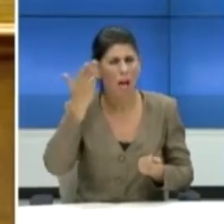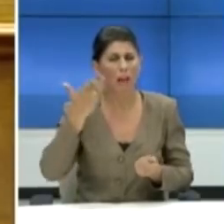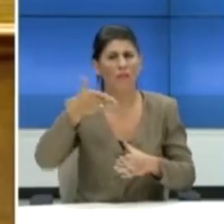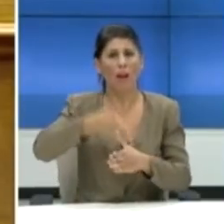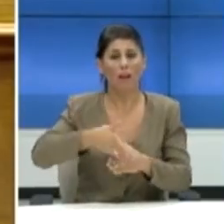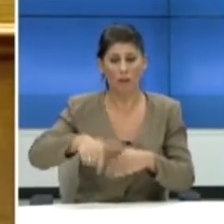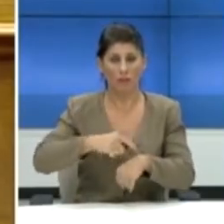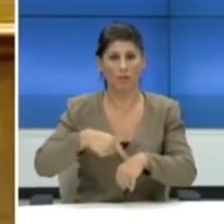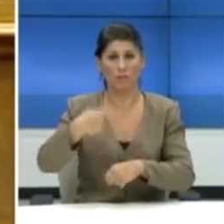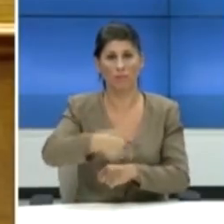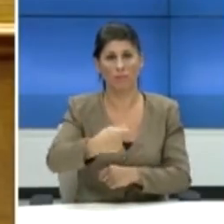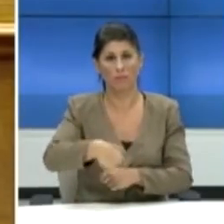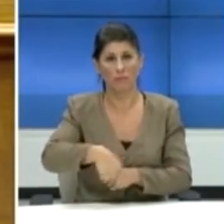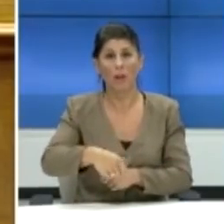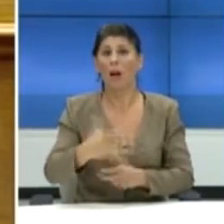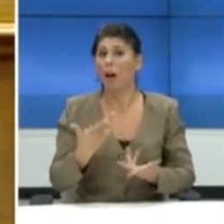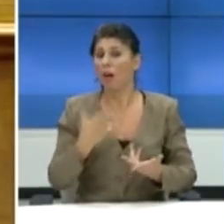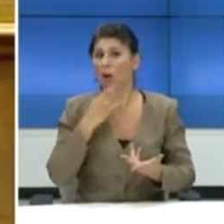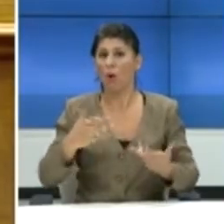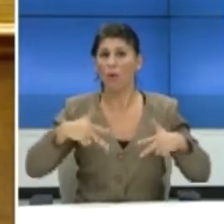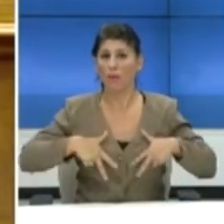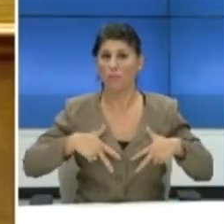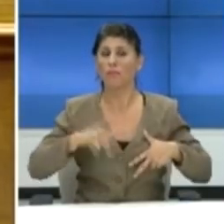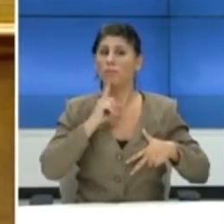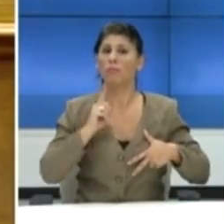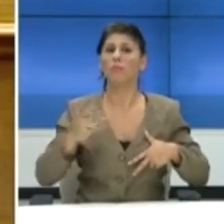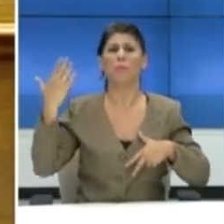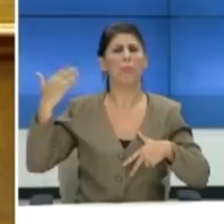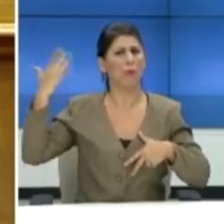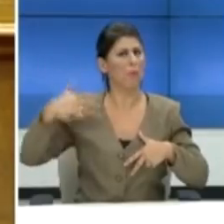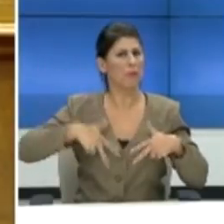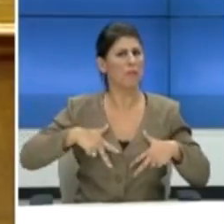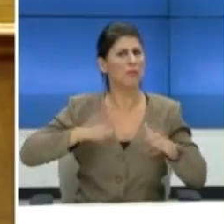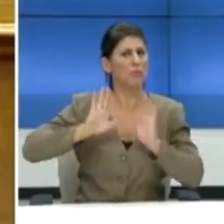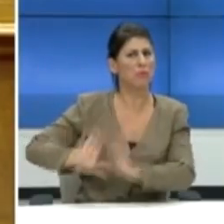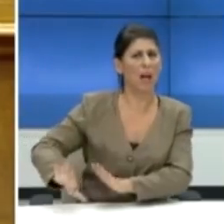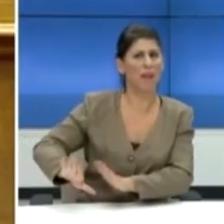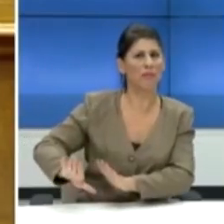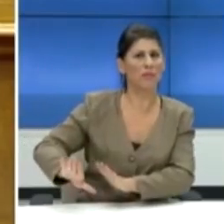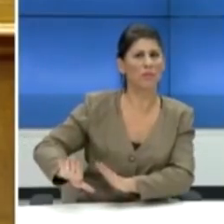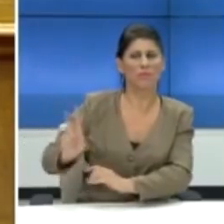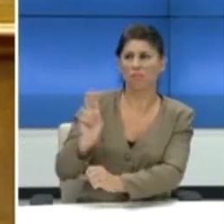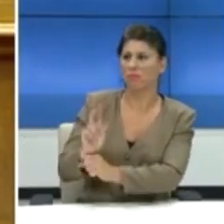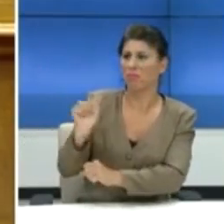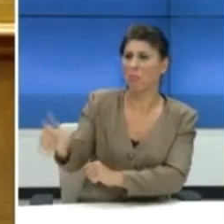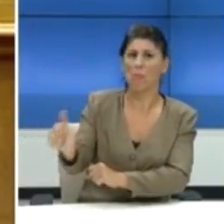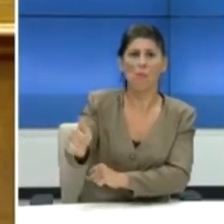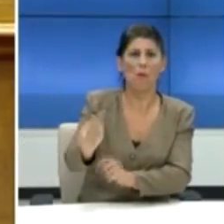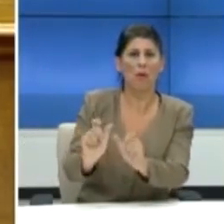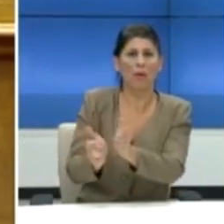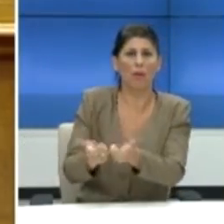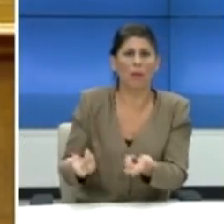νίκια που ήδη πληρώνουν, αφού η κυβέρνησή σας, όπως και όλες οι προηγούμενες, τους έχουν αφήσει ξεκρέμαστους,